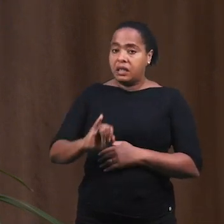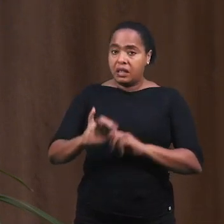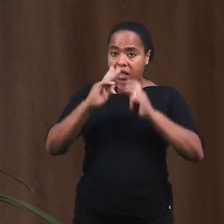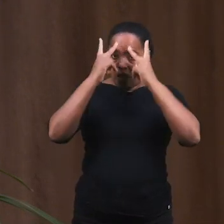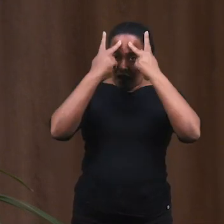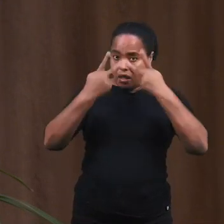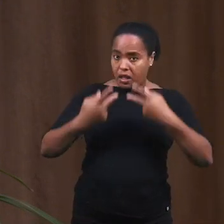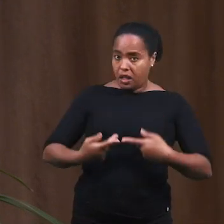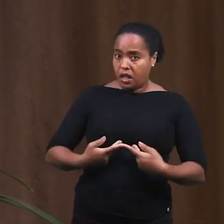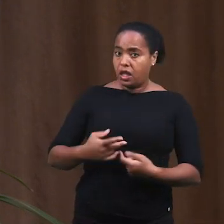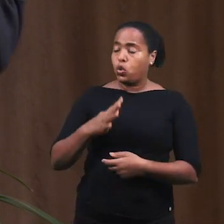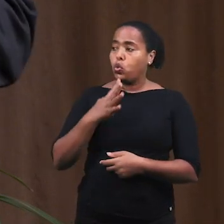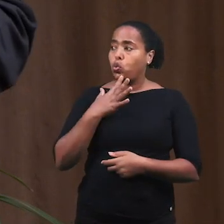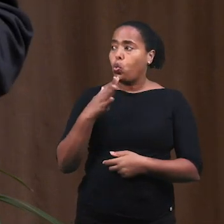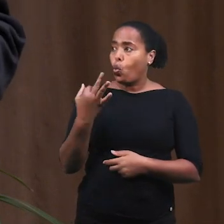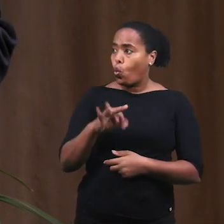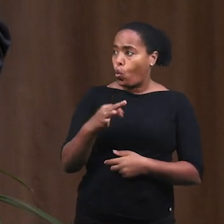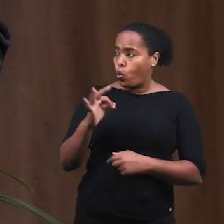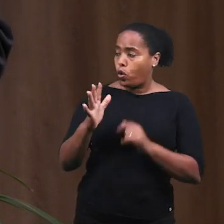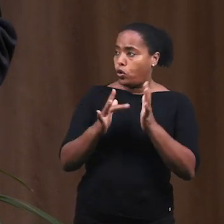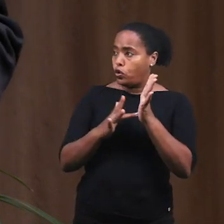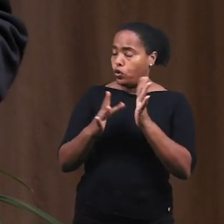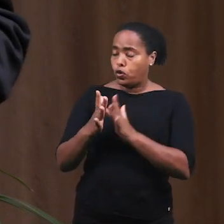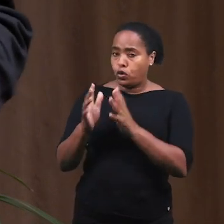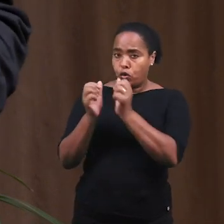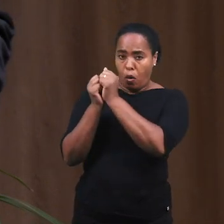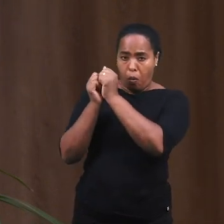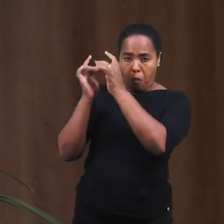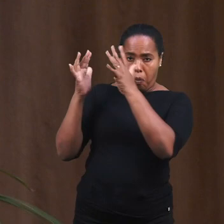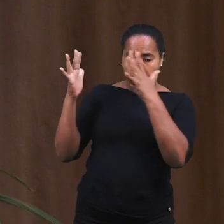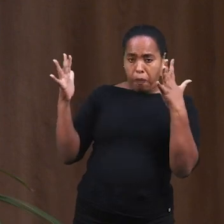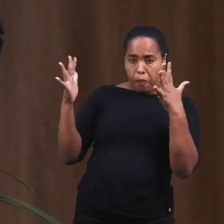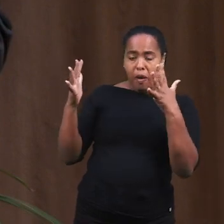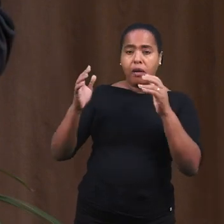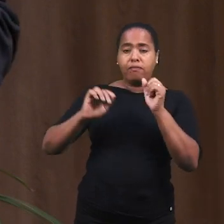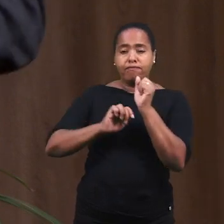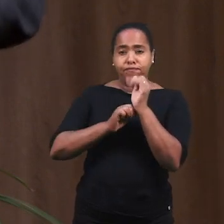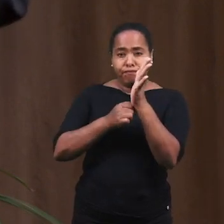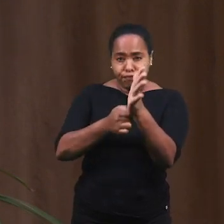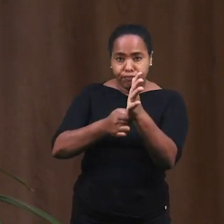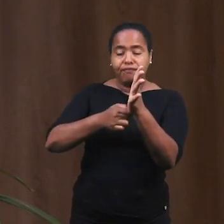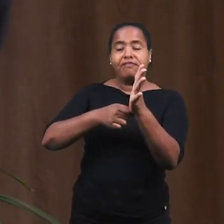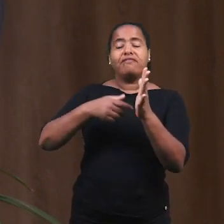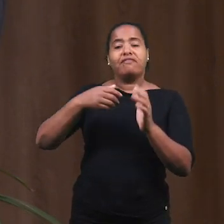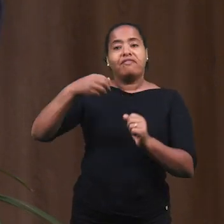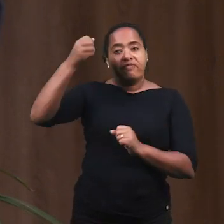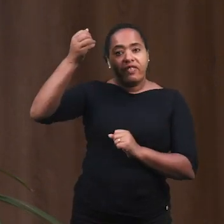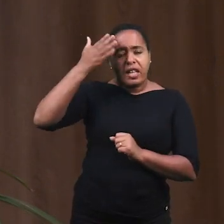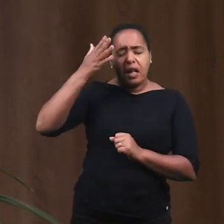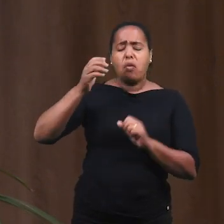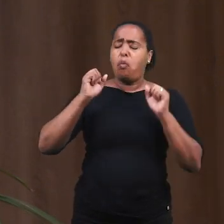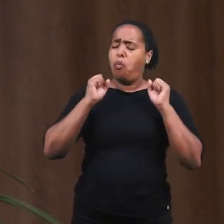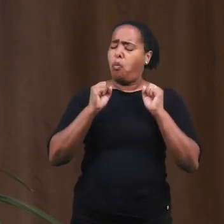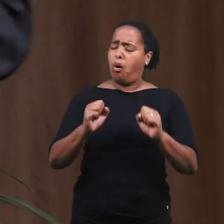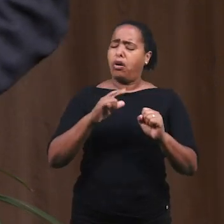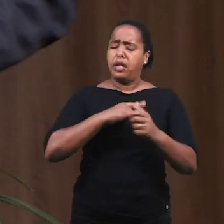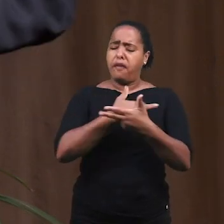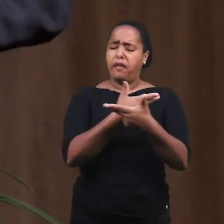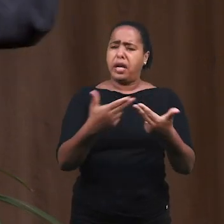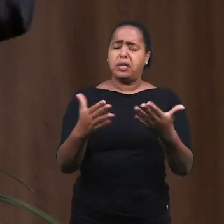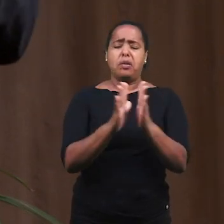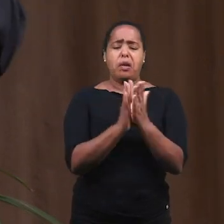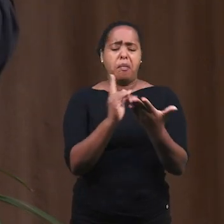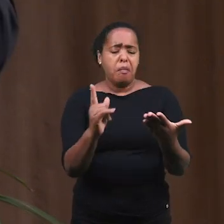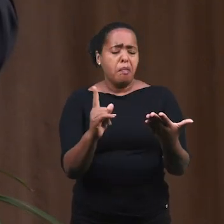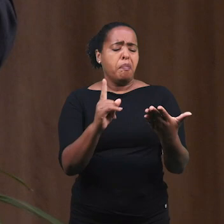если человек не познает открытого Иисуса, Иисуса пророческого, он может иметь много, у него может